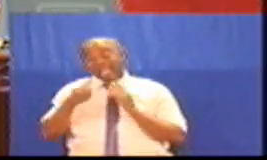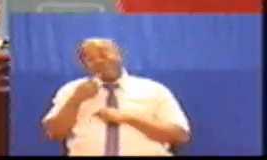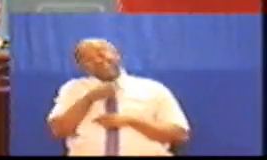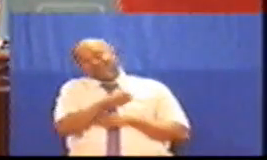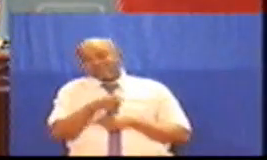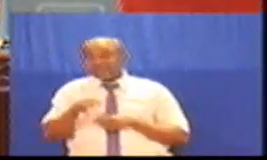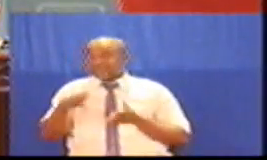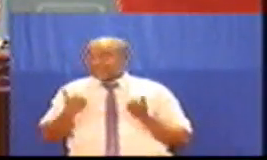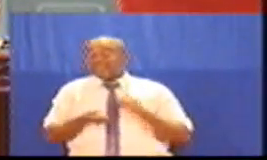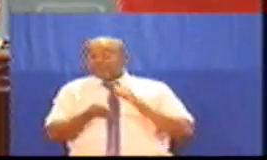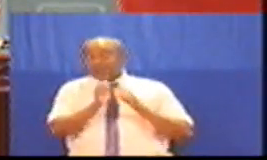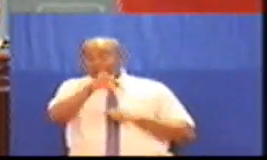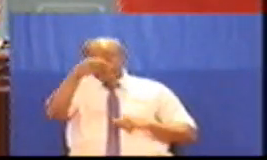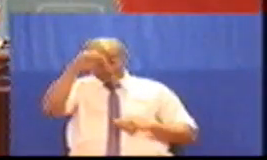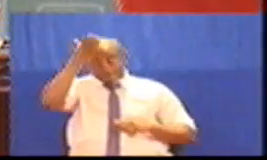hiyo fanyia kazi